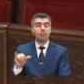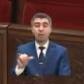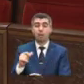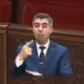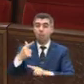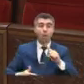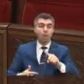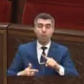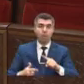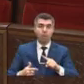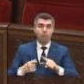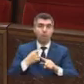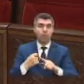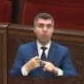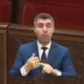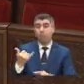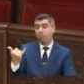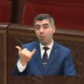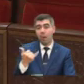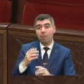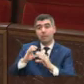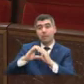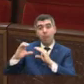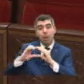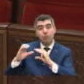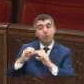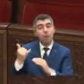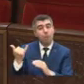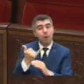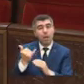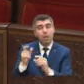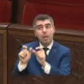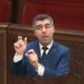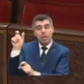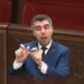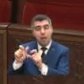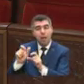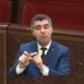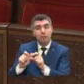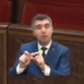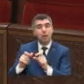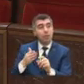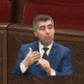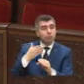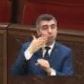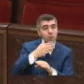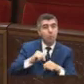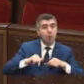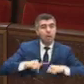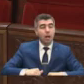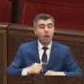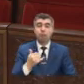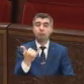البلاد بقياده جلاله الملك. فالحمد لله الان بدات كتشكل واحد السلاسه بين الاداره الى غير ذلك. كما قلت الدفع المسبق